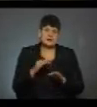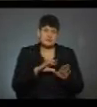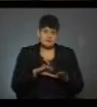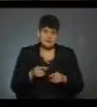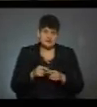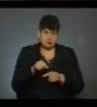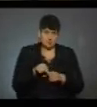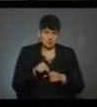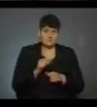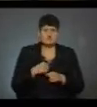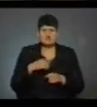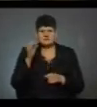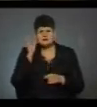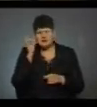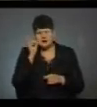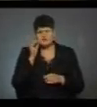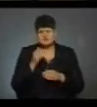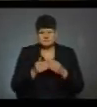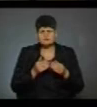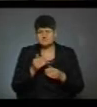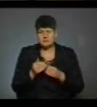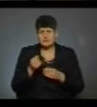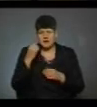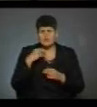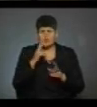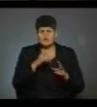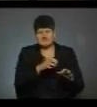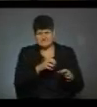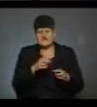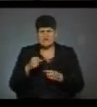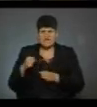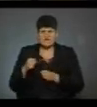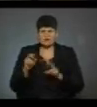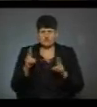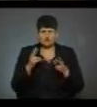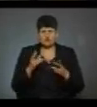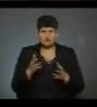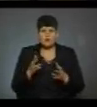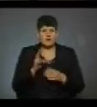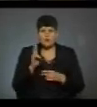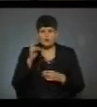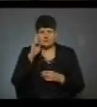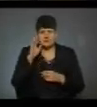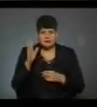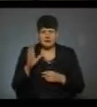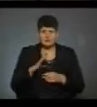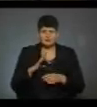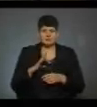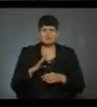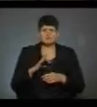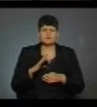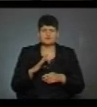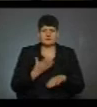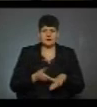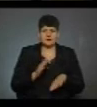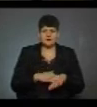він тут лежав, він собі згадував так поступово і казав, що я когось витягнув з клубу. Кого не знаю, не був тяжко, ну, тяжко